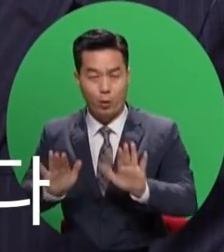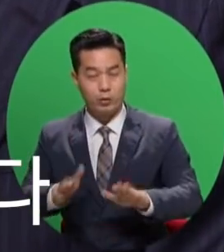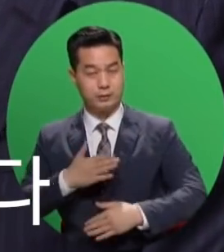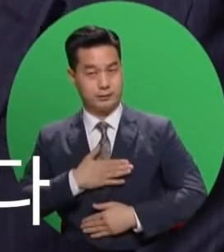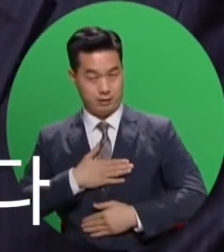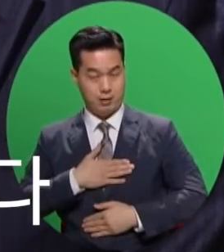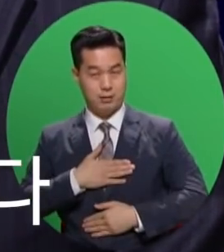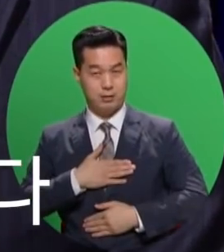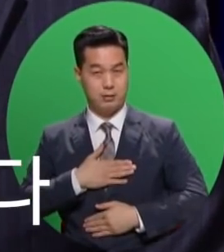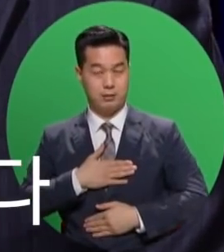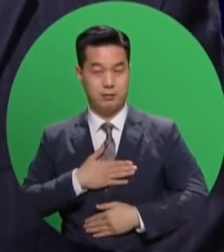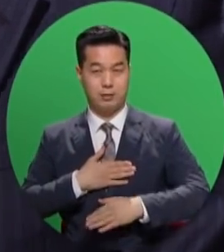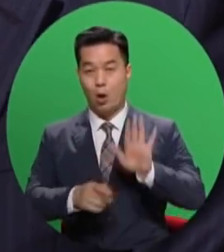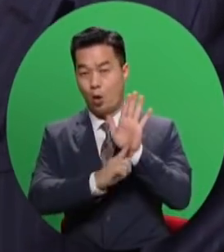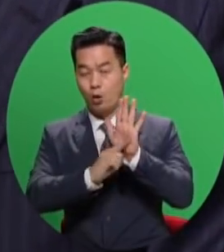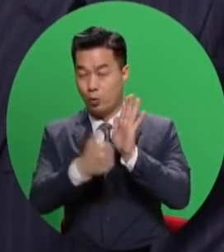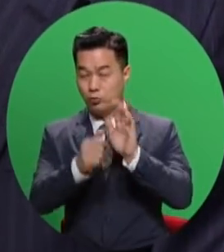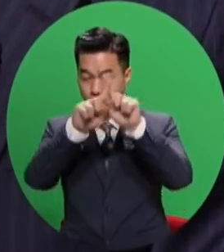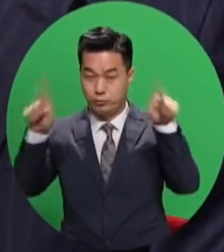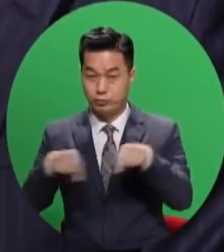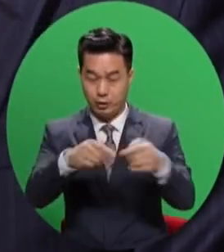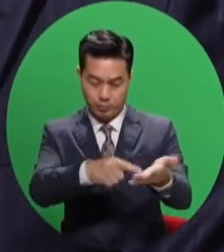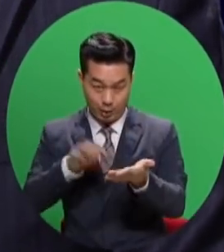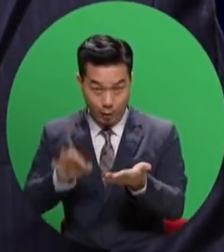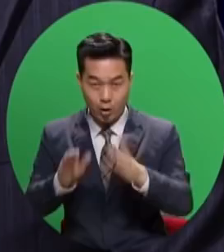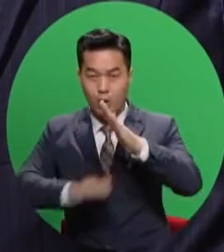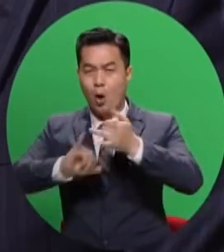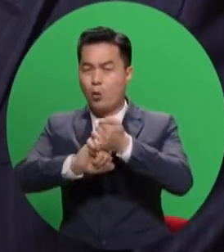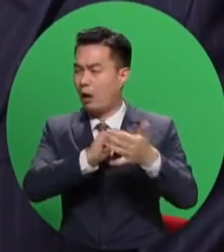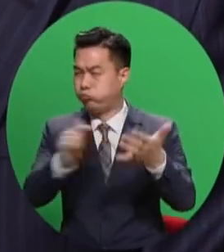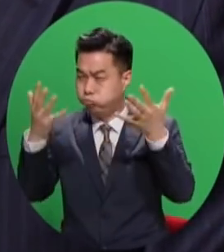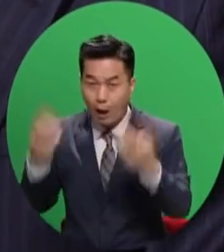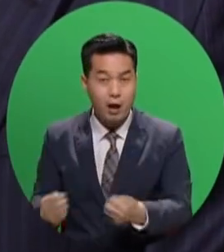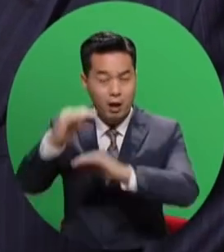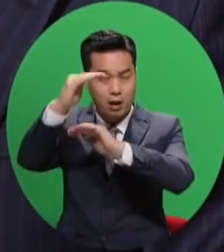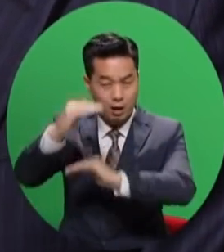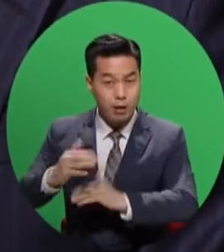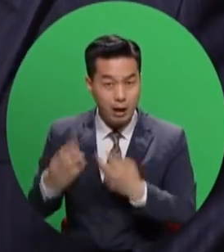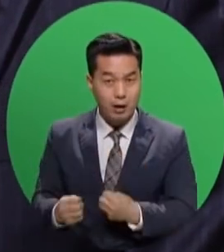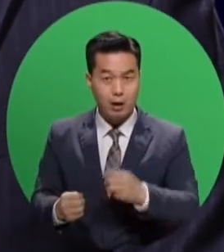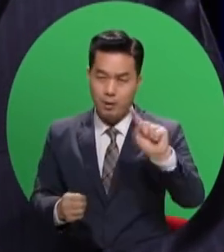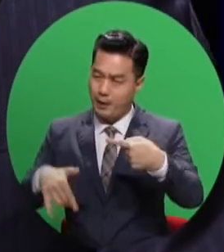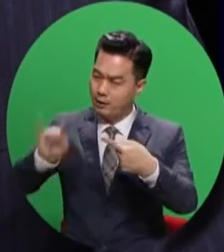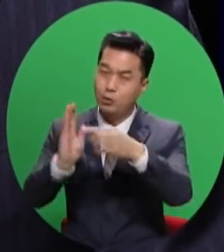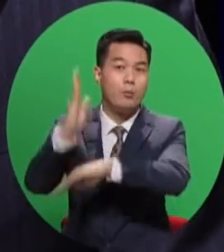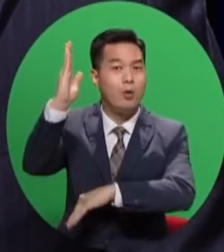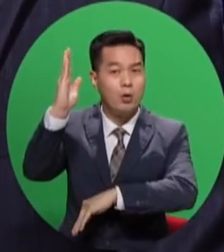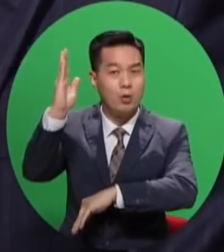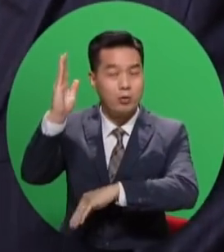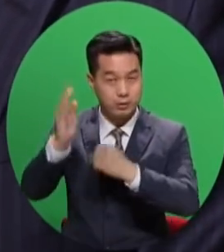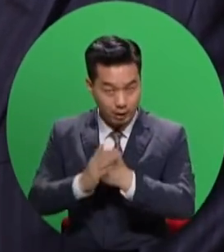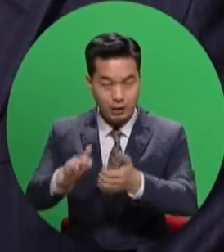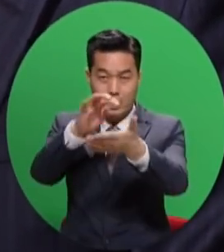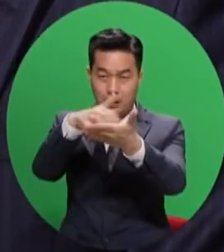공복으로 집에서 받아봤습니다 굉장히 공약을 많이 준비 하셨더군요 4 1 100개가 높더라구요 그래서